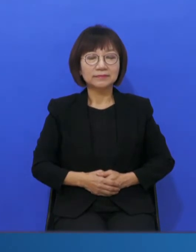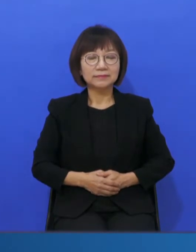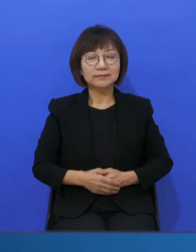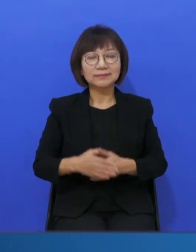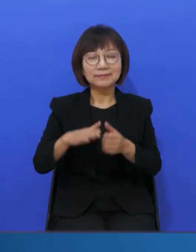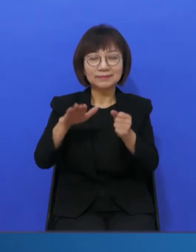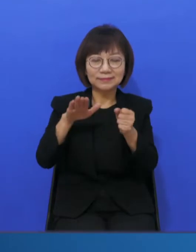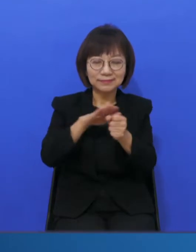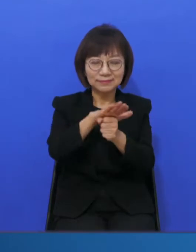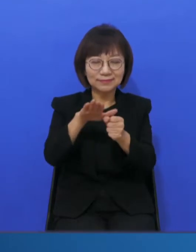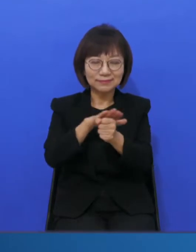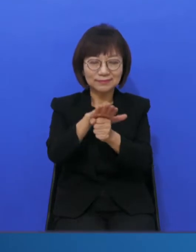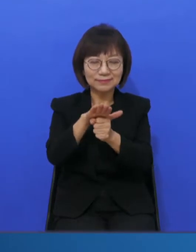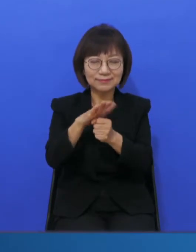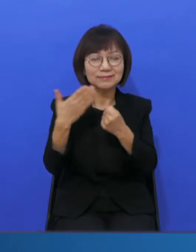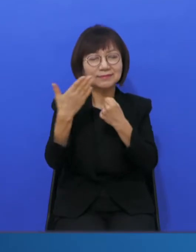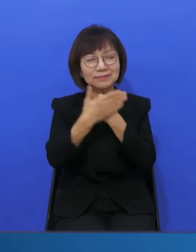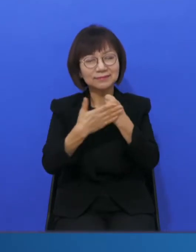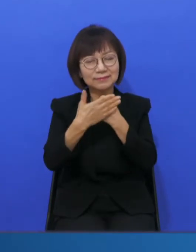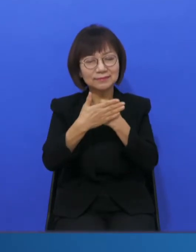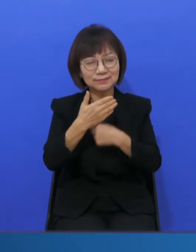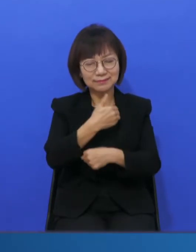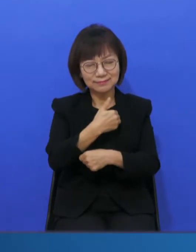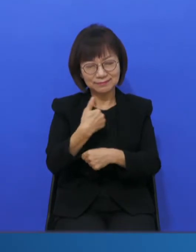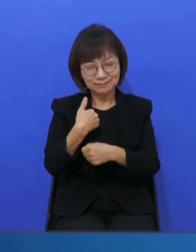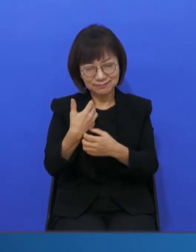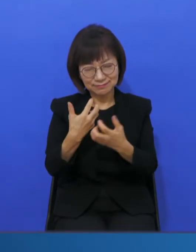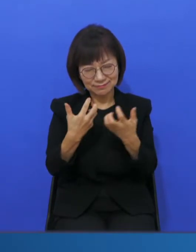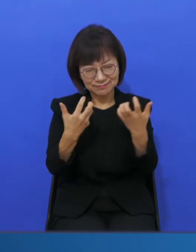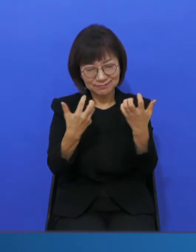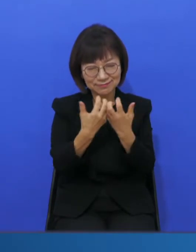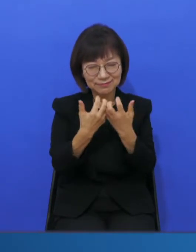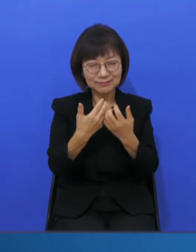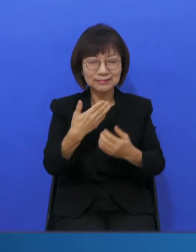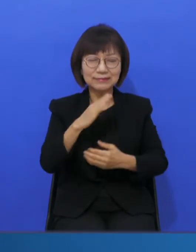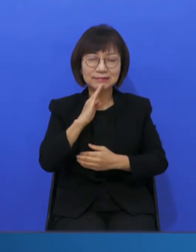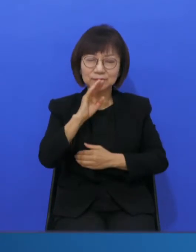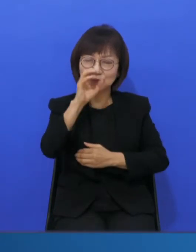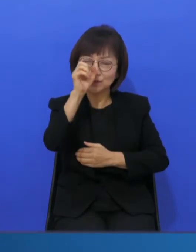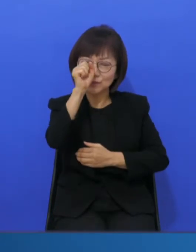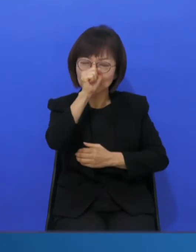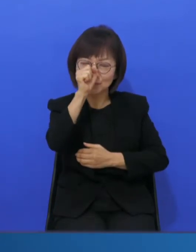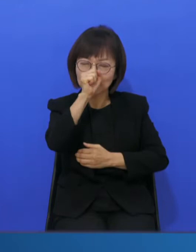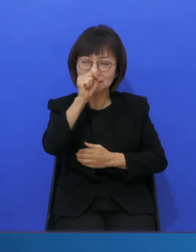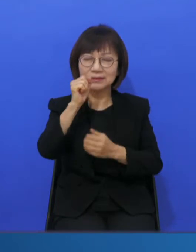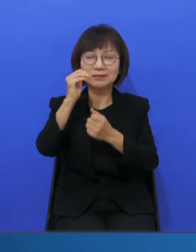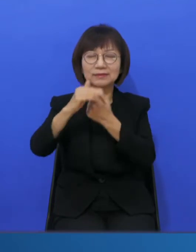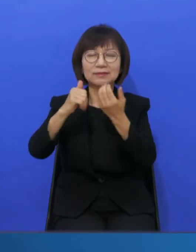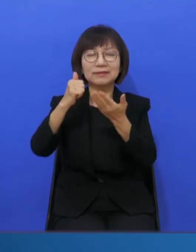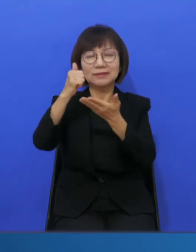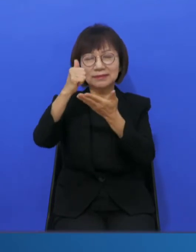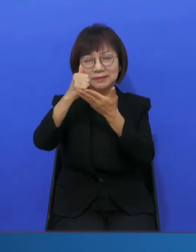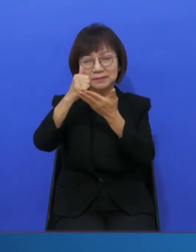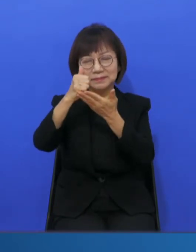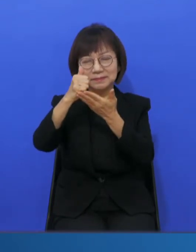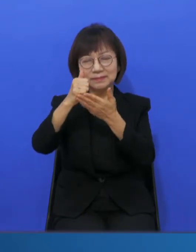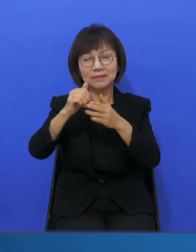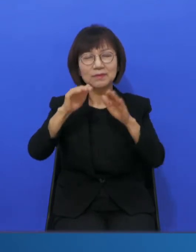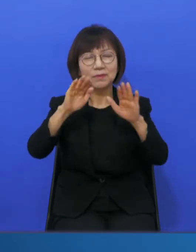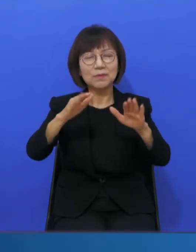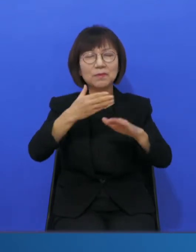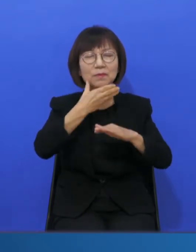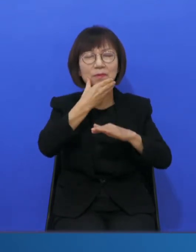사랑과 은혜가 풍성하신 참 좋으신 우리 아버지 하나님, 오늘 또 복되고 좋은